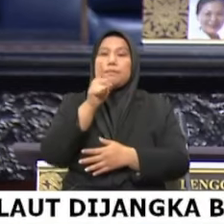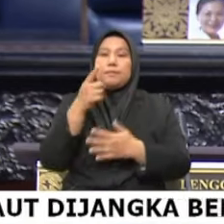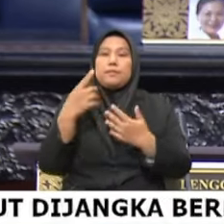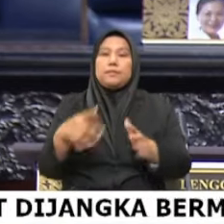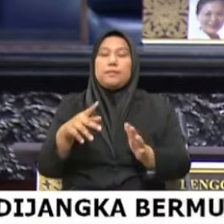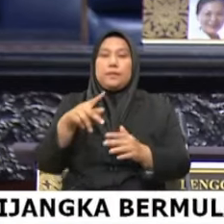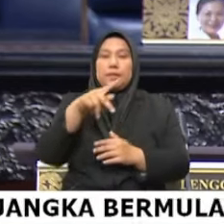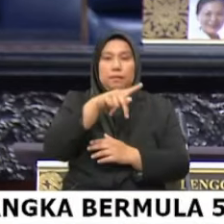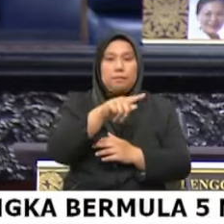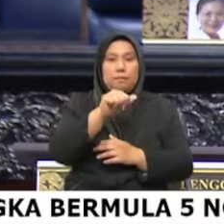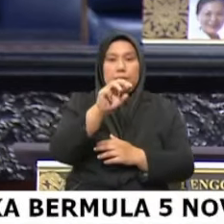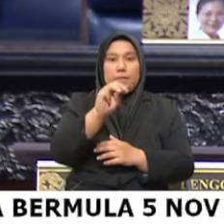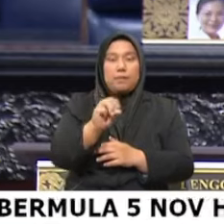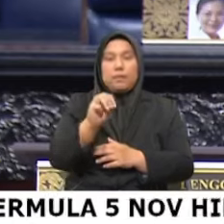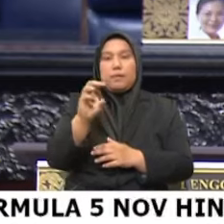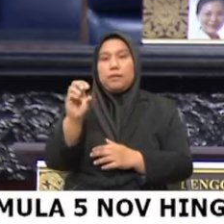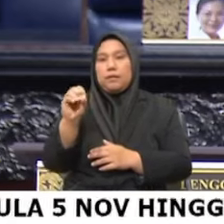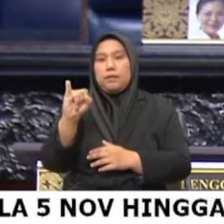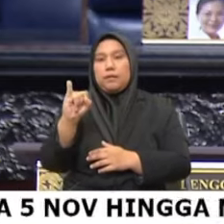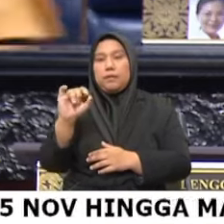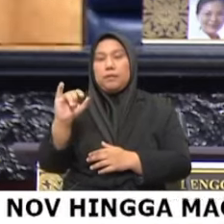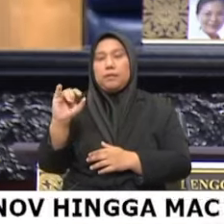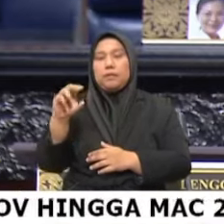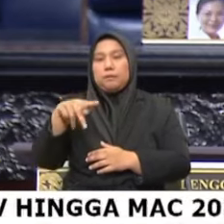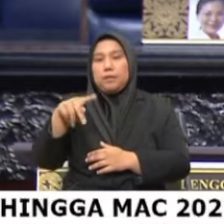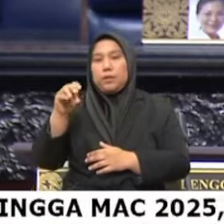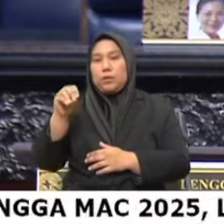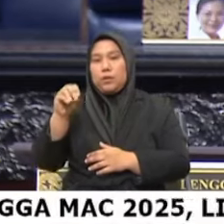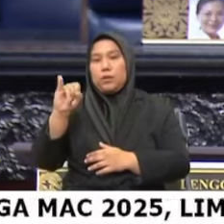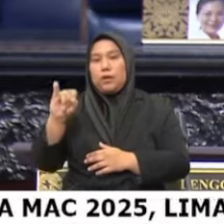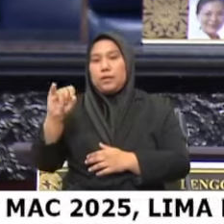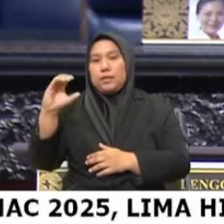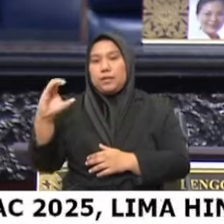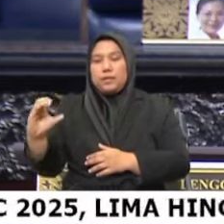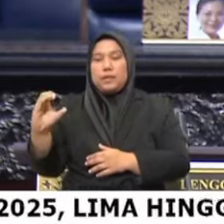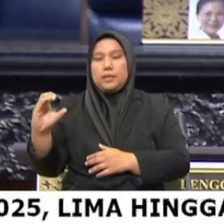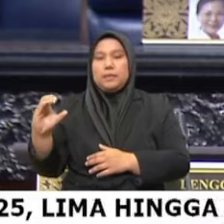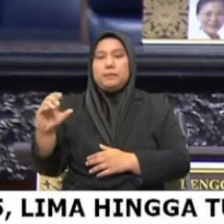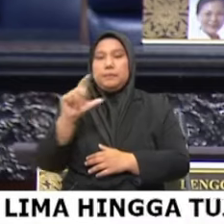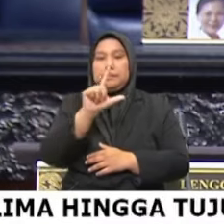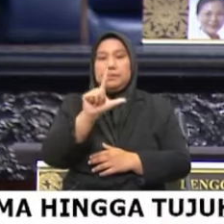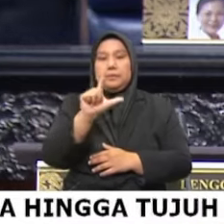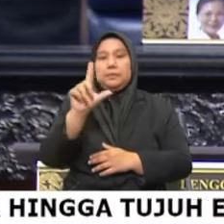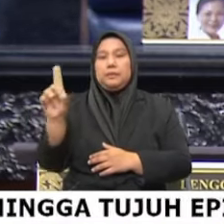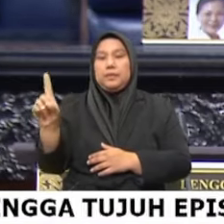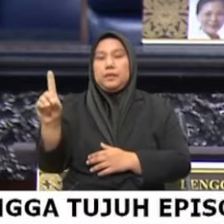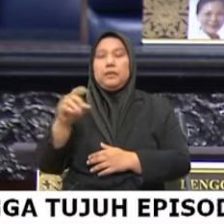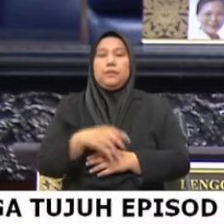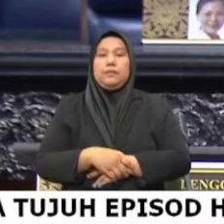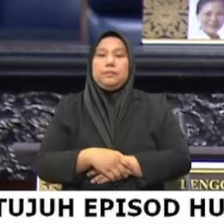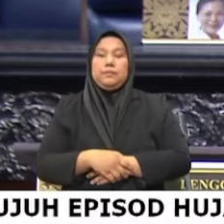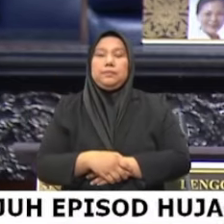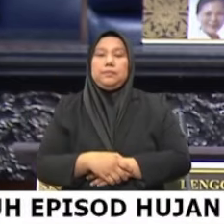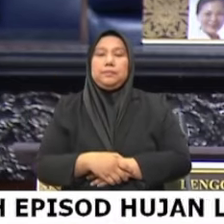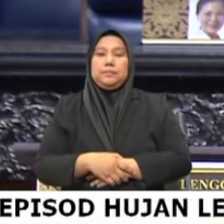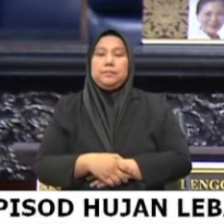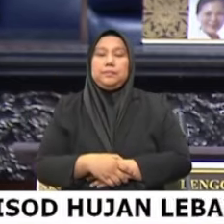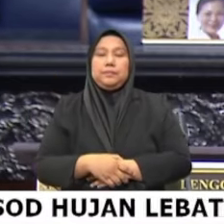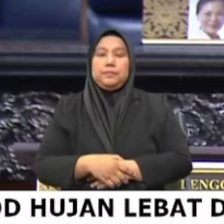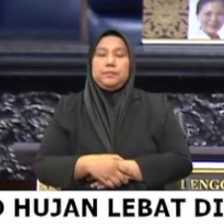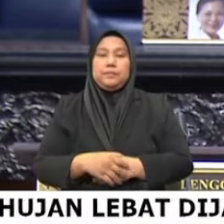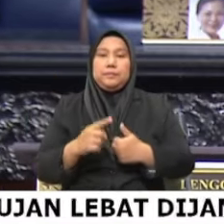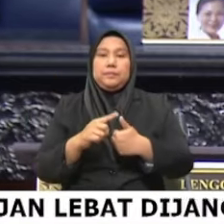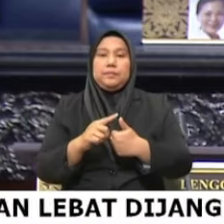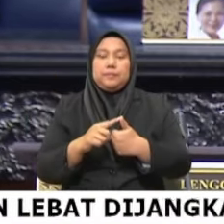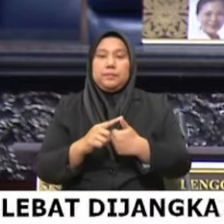Palm Oil Industrial Cluster, POIC Lahad Datu, seperti berikut. Satu, pertama,